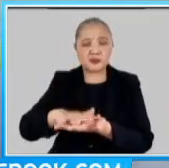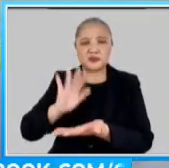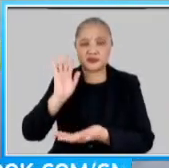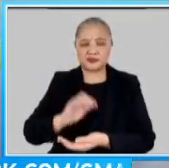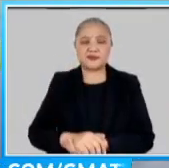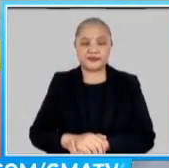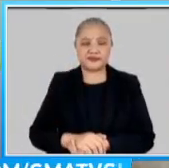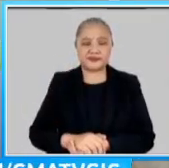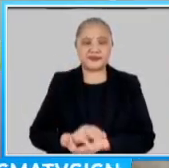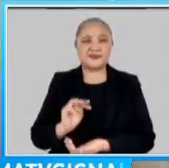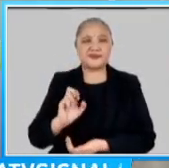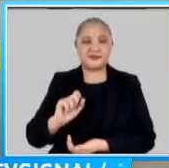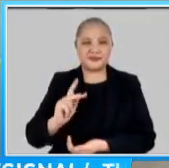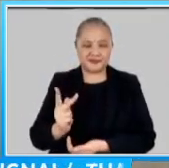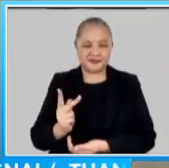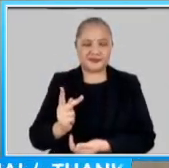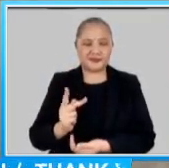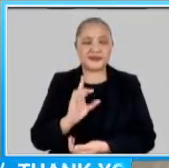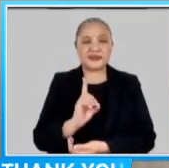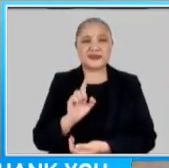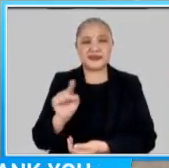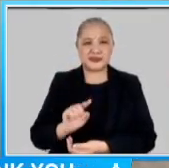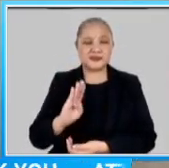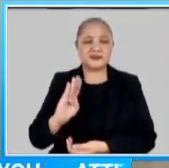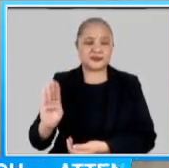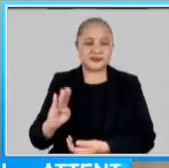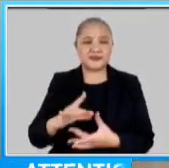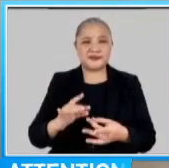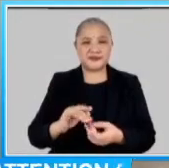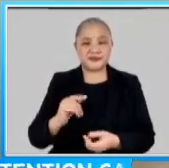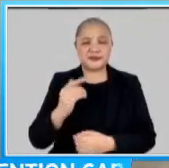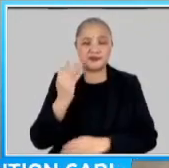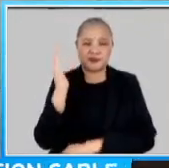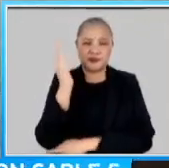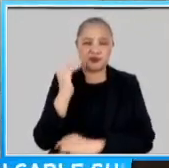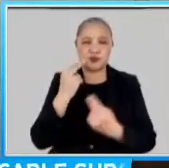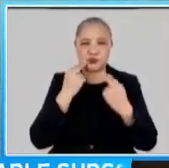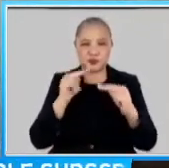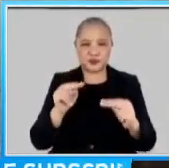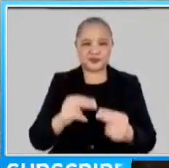ng GMA Super Radio DZBB, nag-uulat sa Balitang Hali.